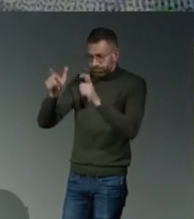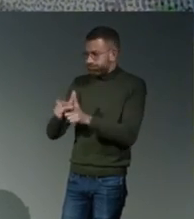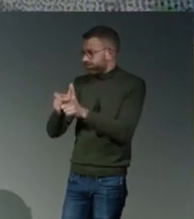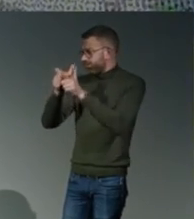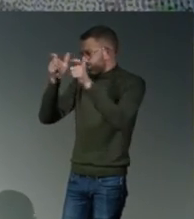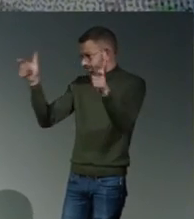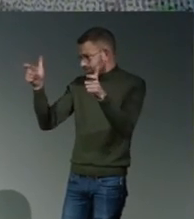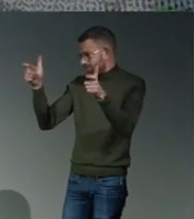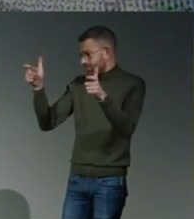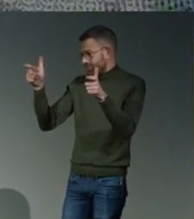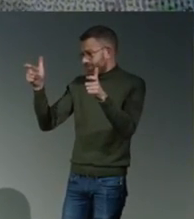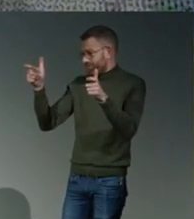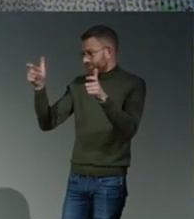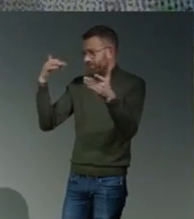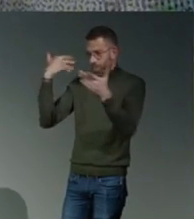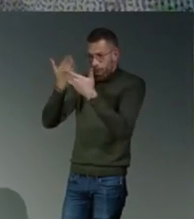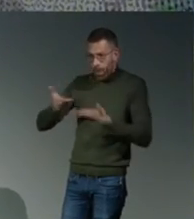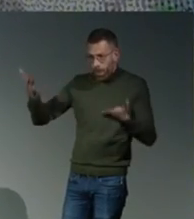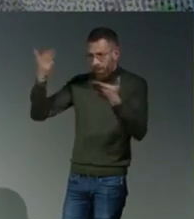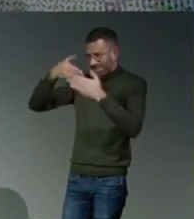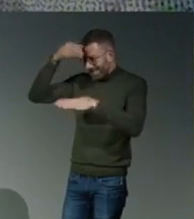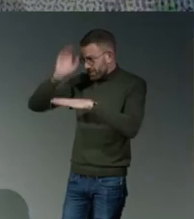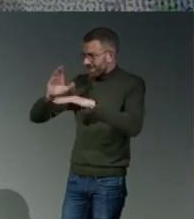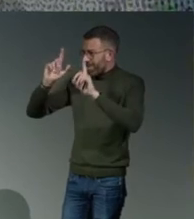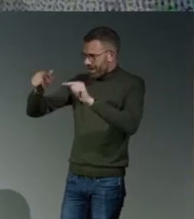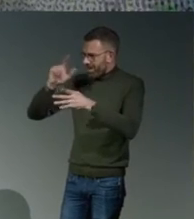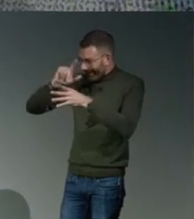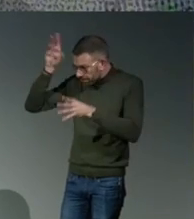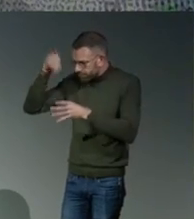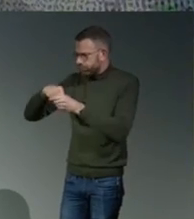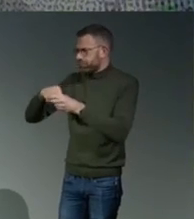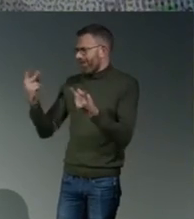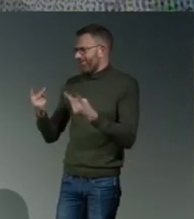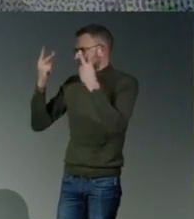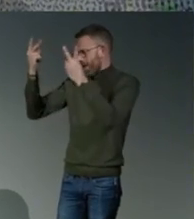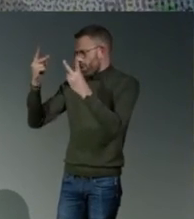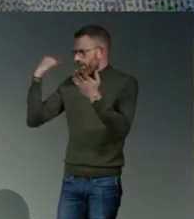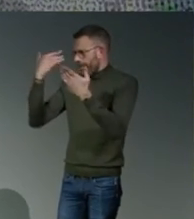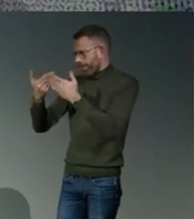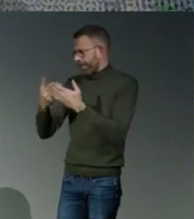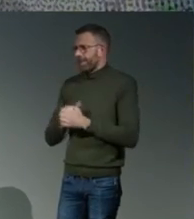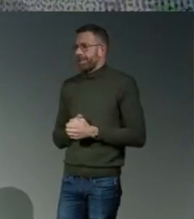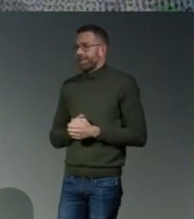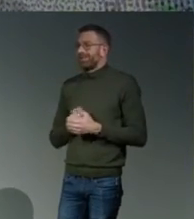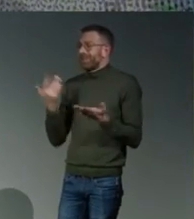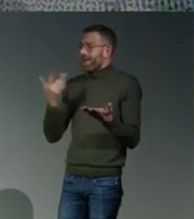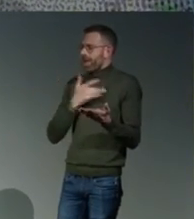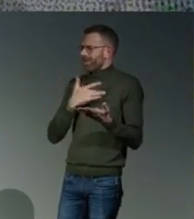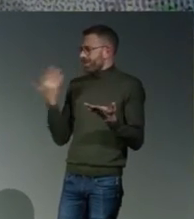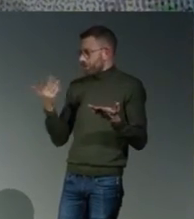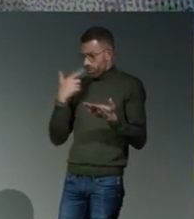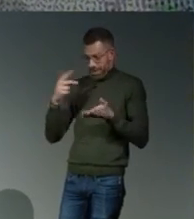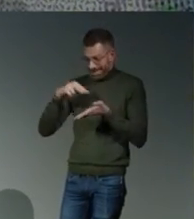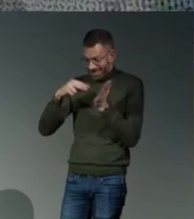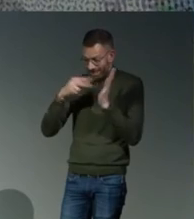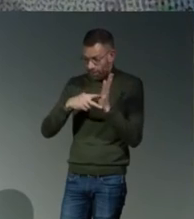de contextes, de conceptualisation qui sont pétris de valeurs. Et en fait, ce qui est intéressant, c'est de resituer historiquement cette